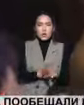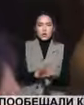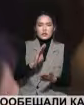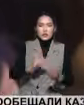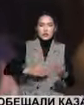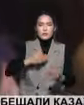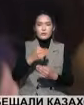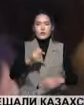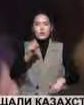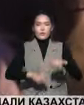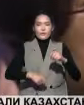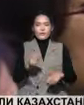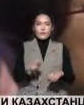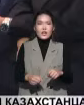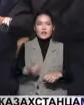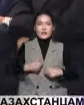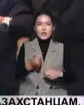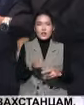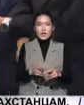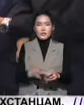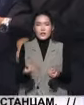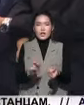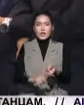мнений, вовлеченности и инклюзивности.